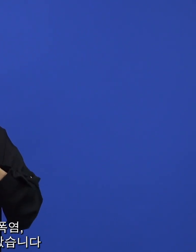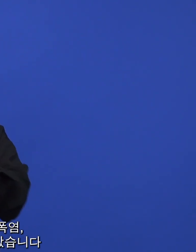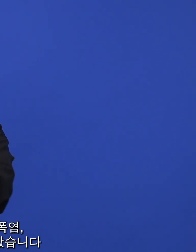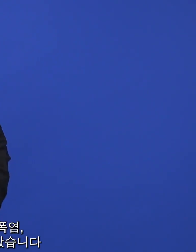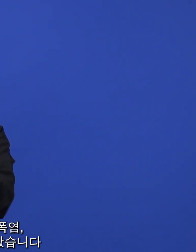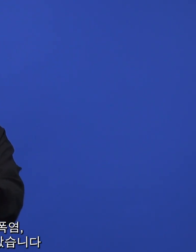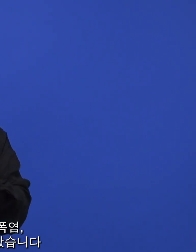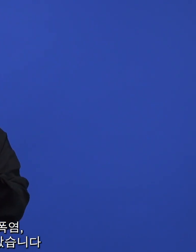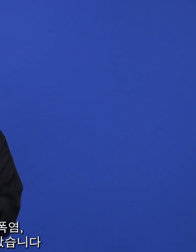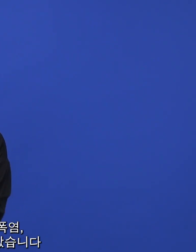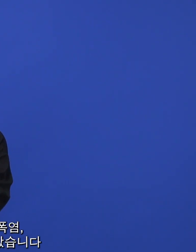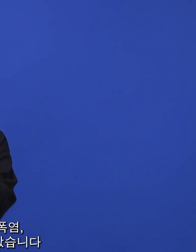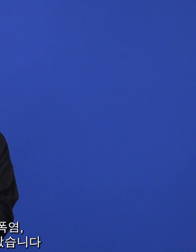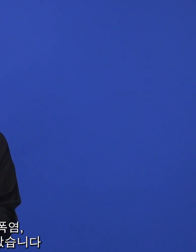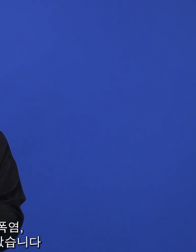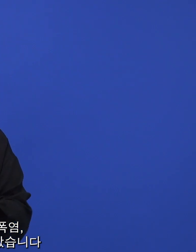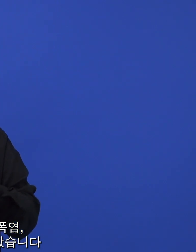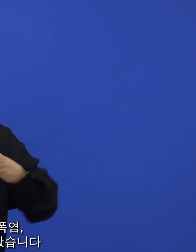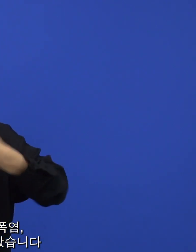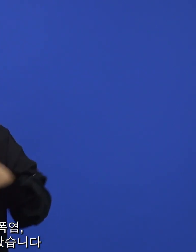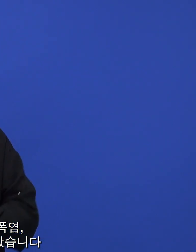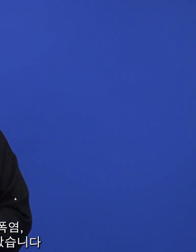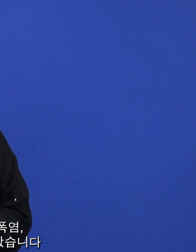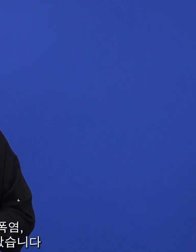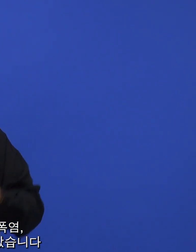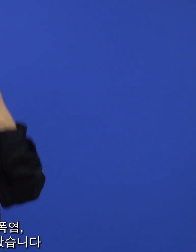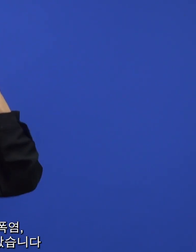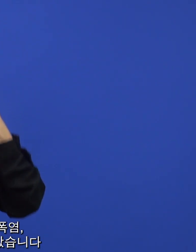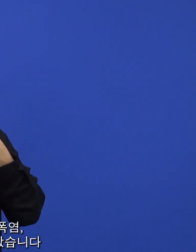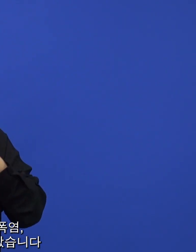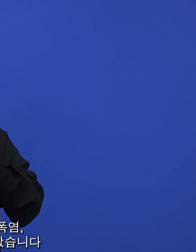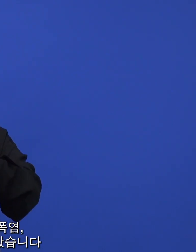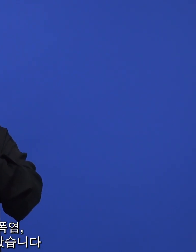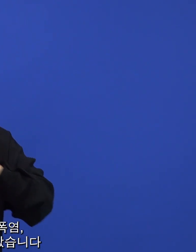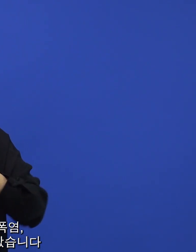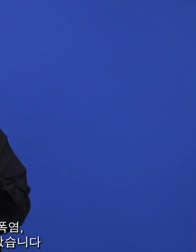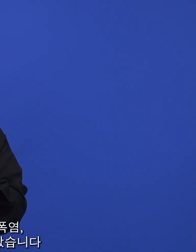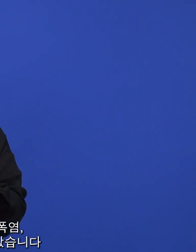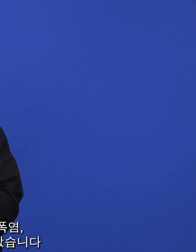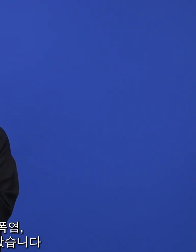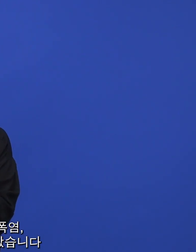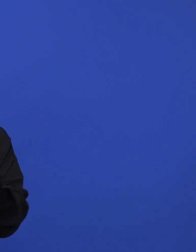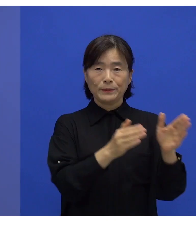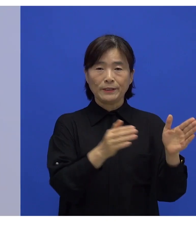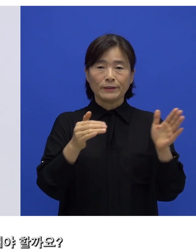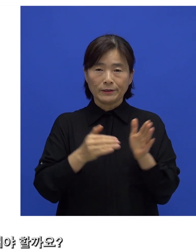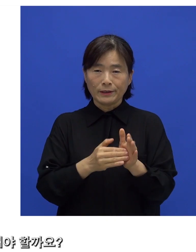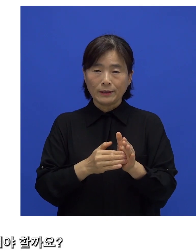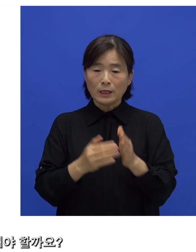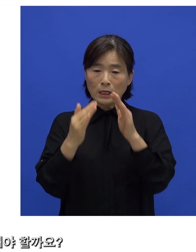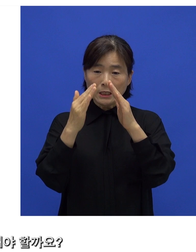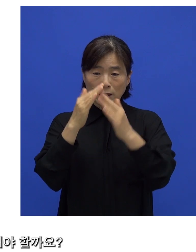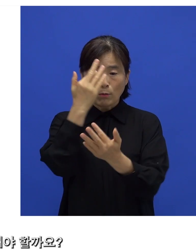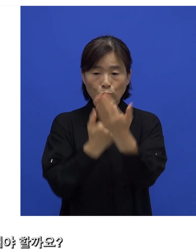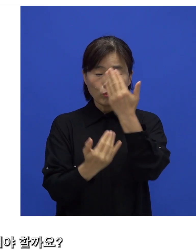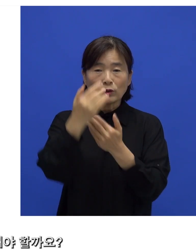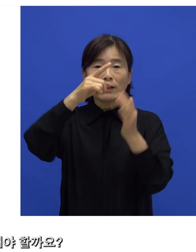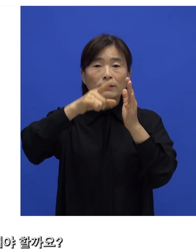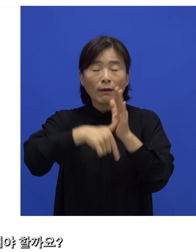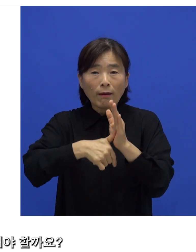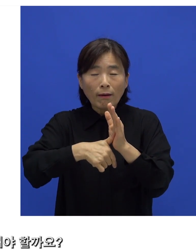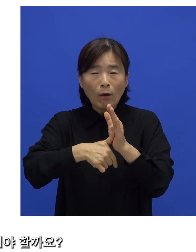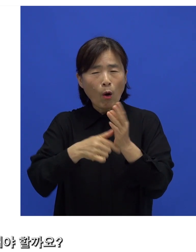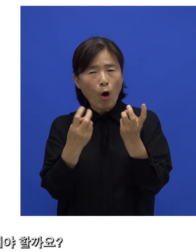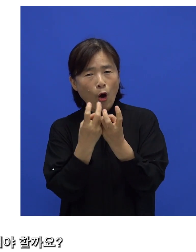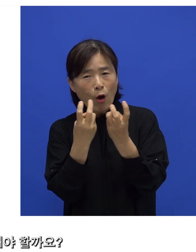특히 주택화재, 태풍, 폭염, 지진에 관해서 준비해 보았습니다. 집에서 불이 났을 때